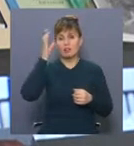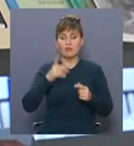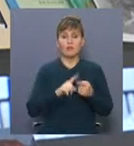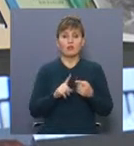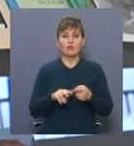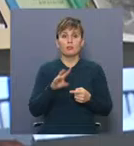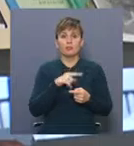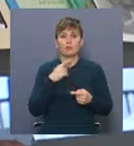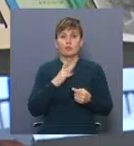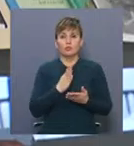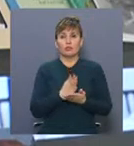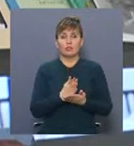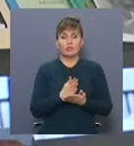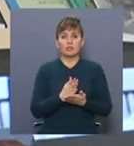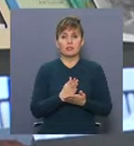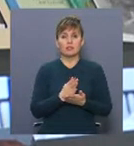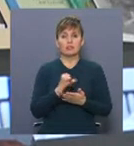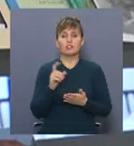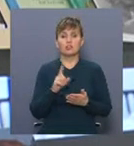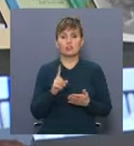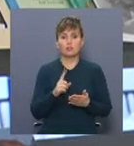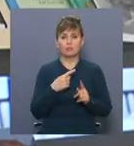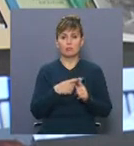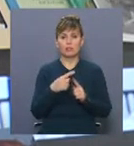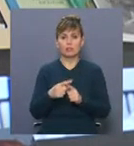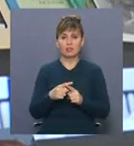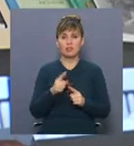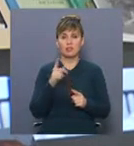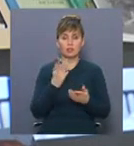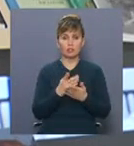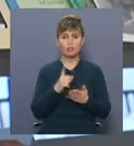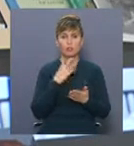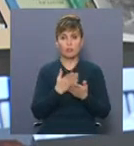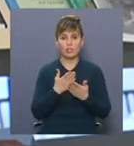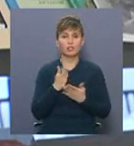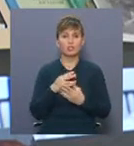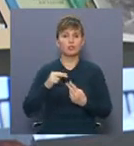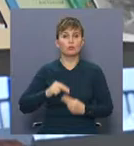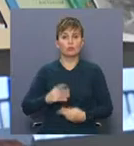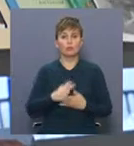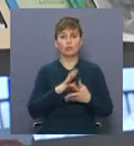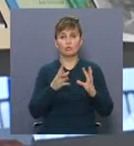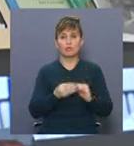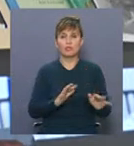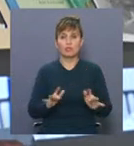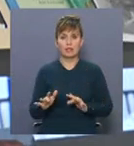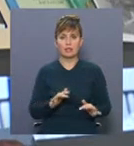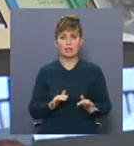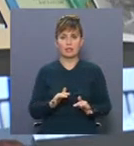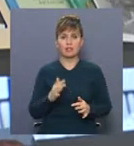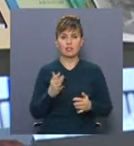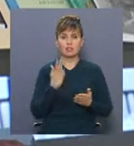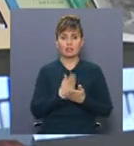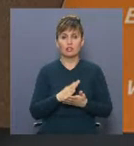говорим о том, что есть чем, что положить на стол. Есть что показать, есть труды, есть результаты деятельности, есть и